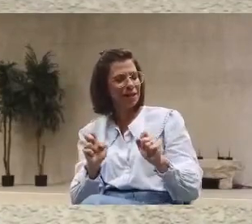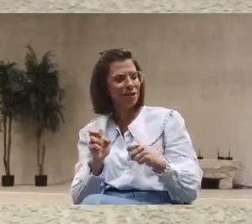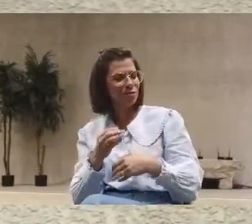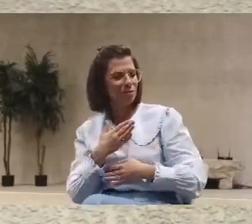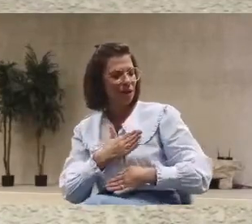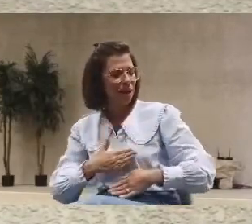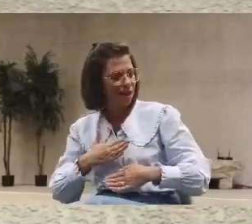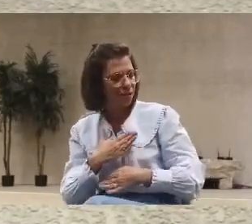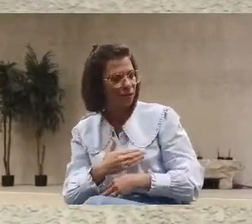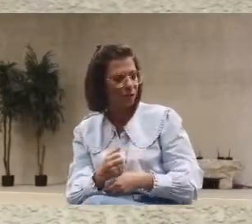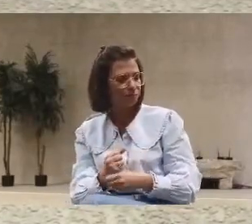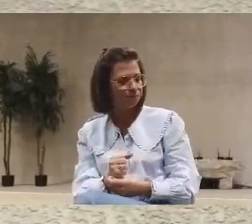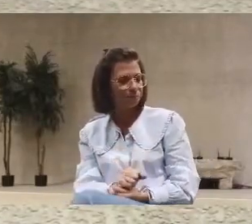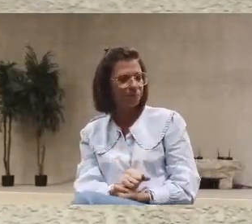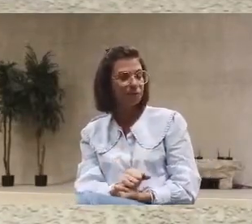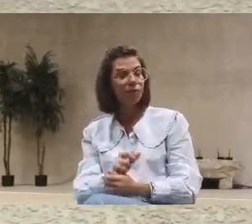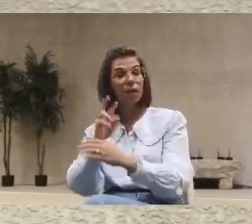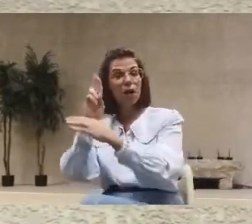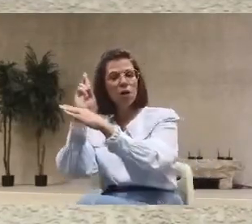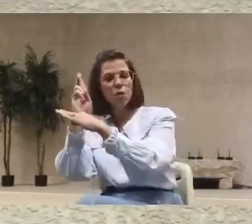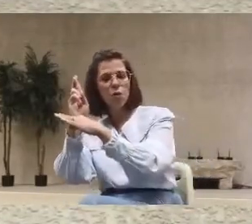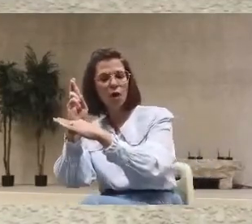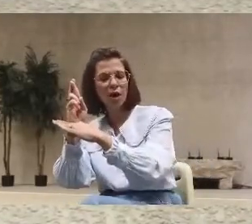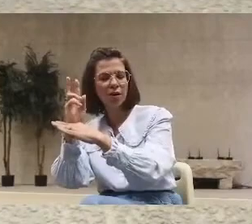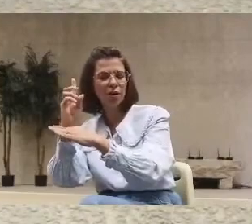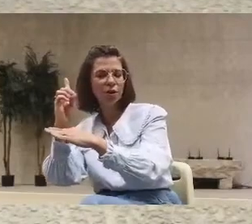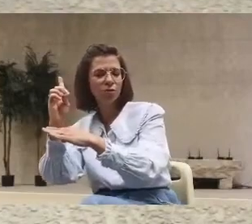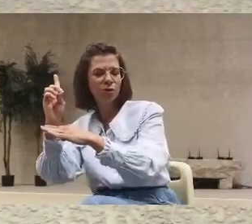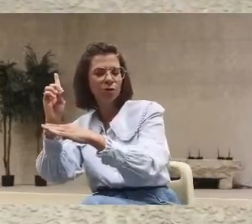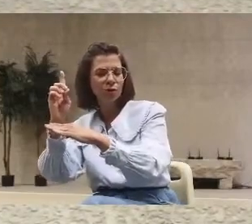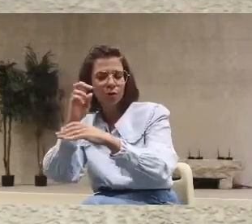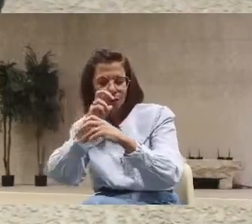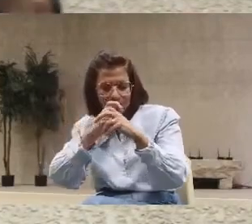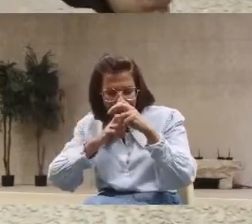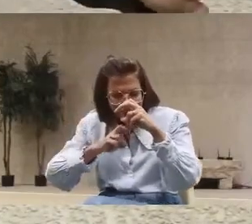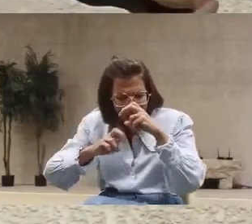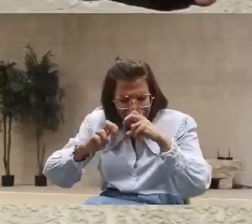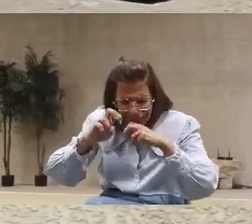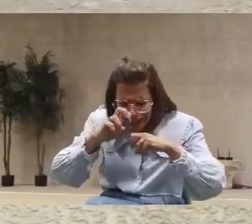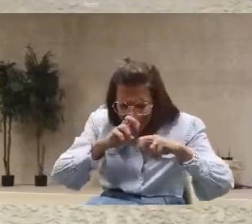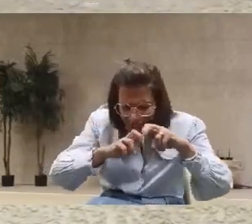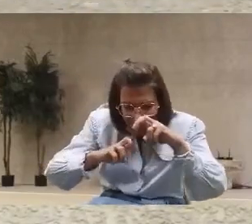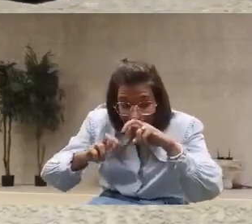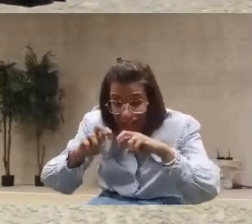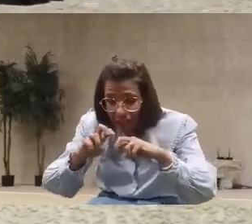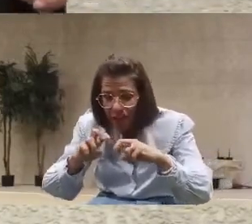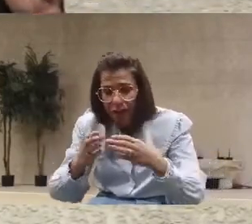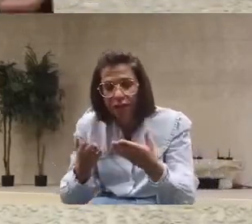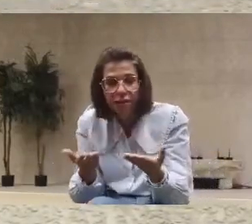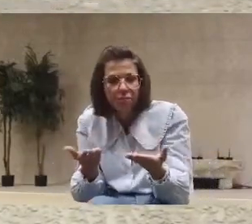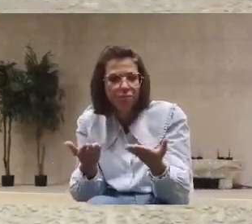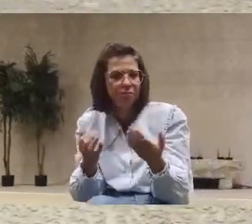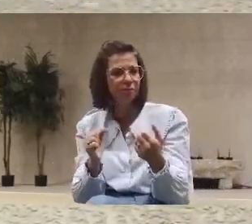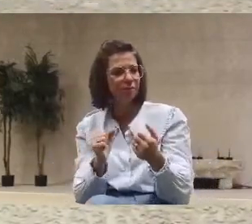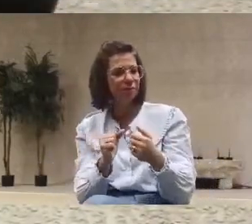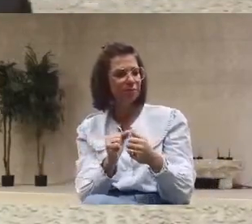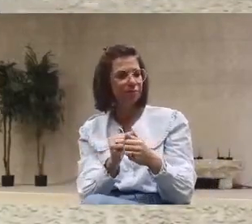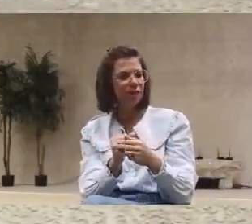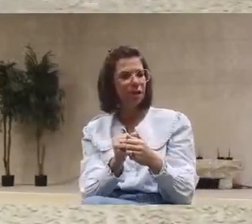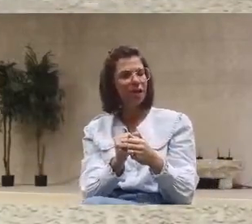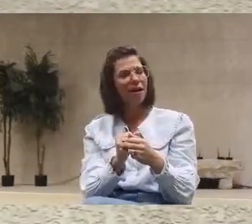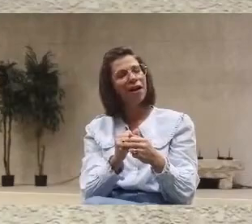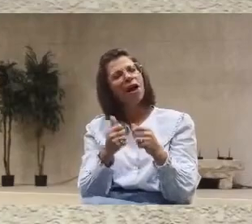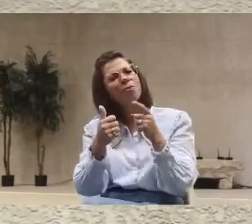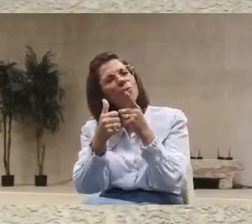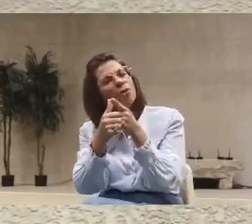Chercher le royaume de Dieu et sa justice, qu'est-ce que ça veut dire ? Mais il nous faut d'abord, avant tout, chercher le roi,